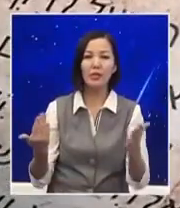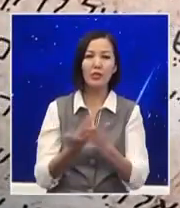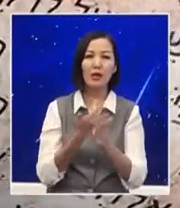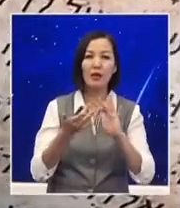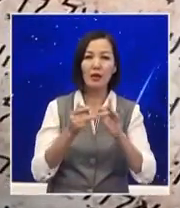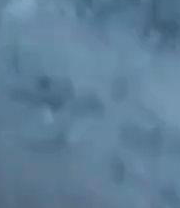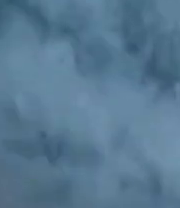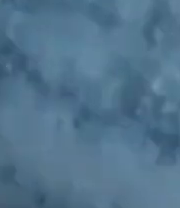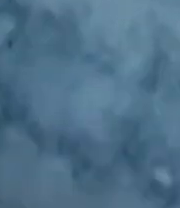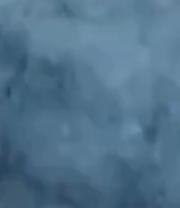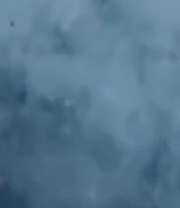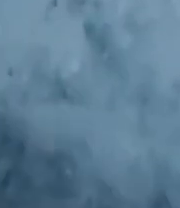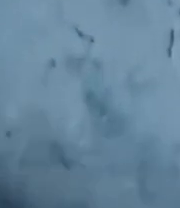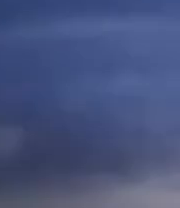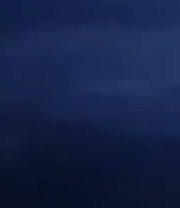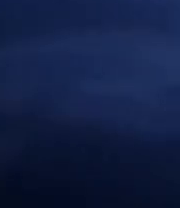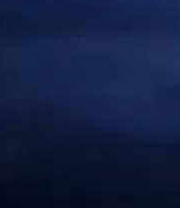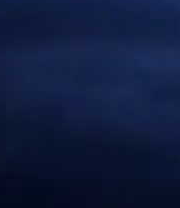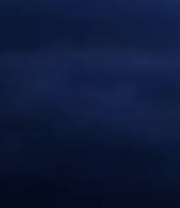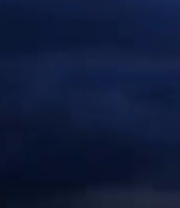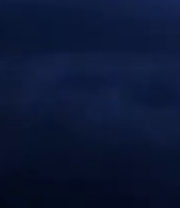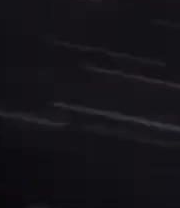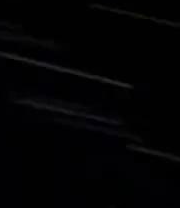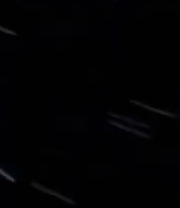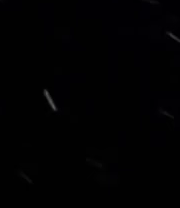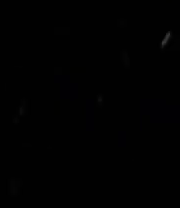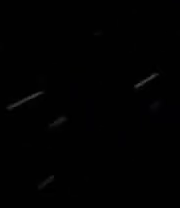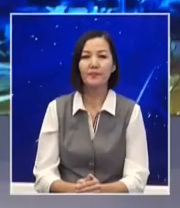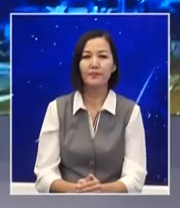ақпараттар арқылы дайындаған Мадина Несіпбек, Жетісу телеарнасы.